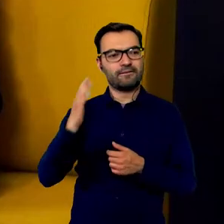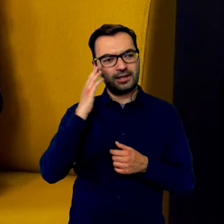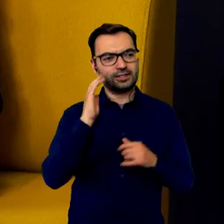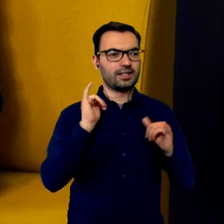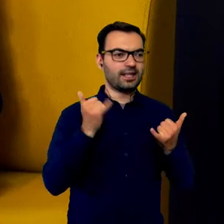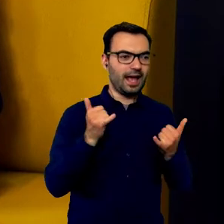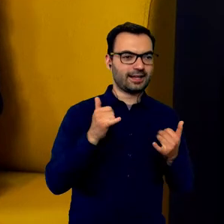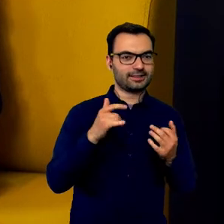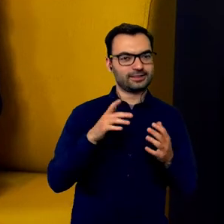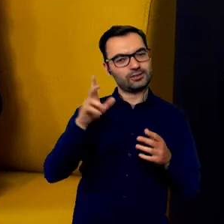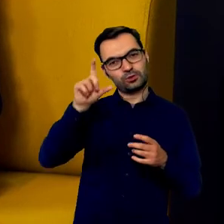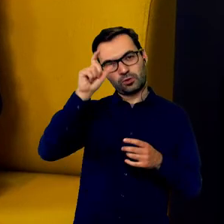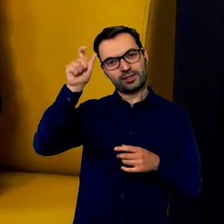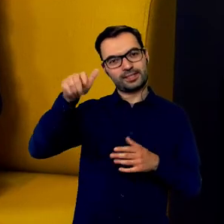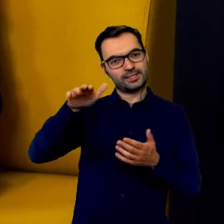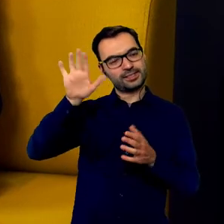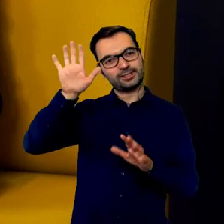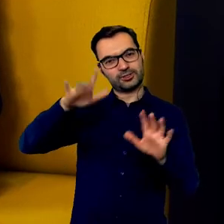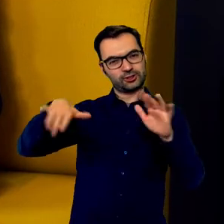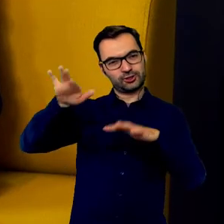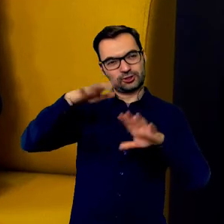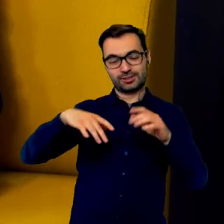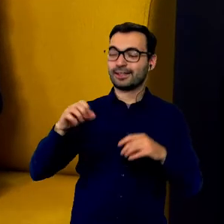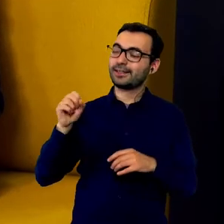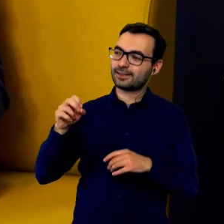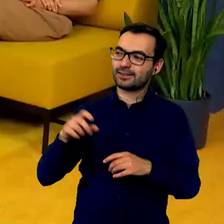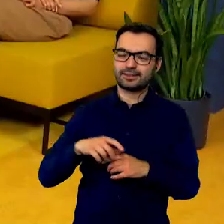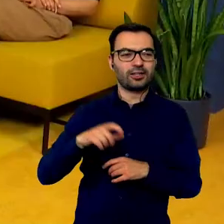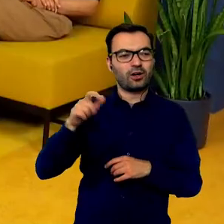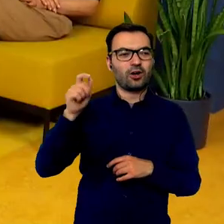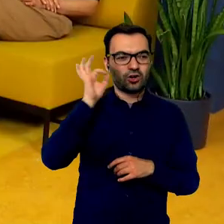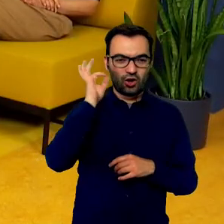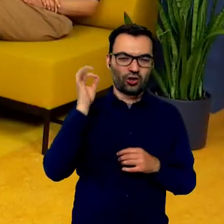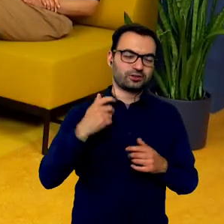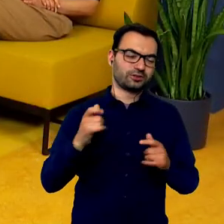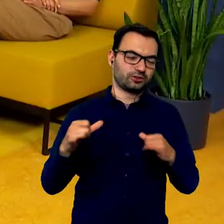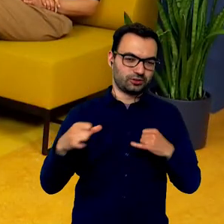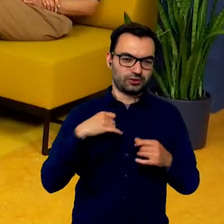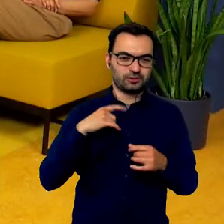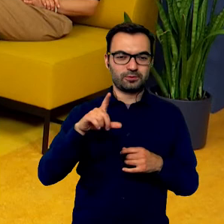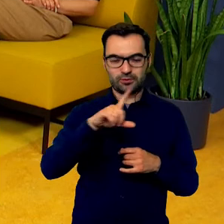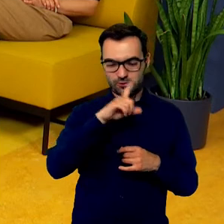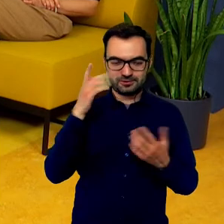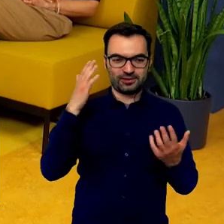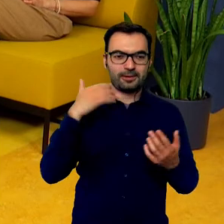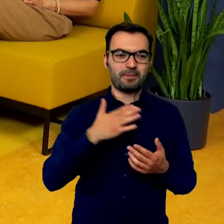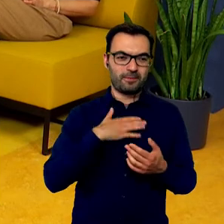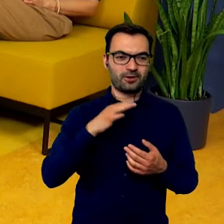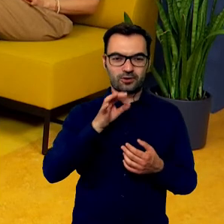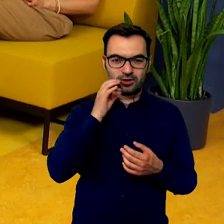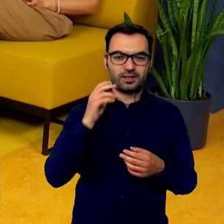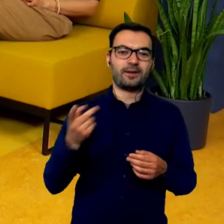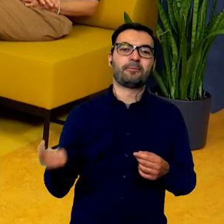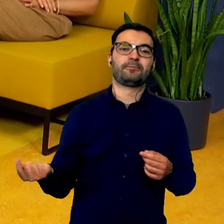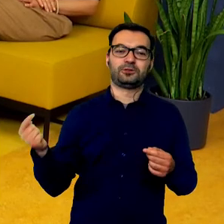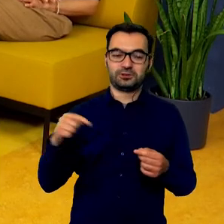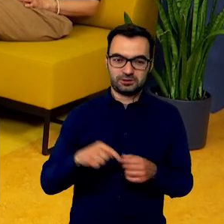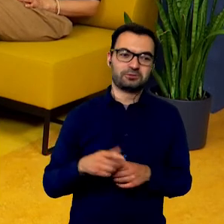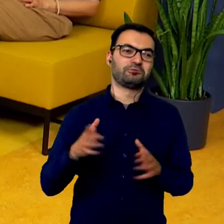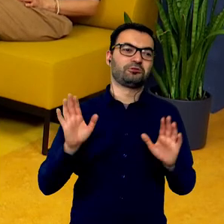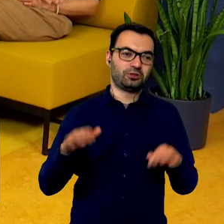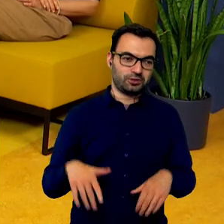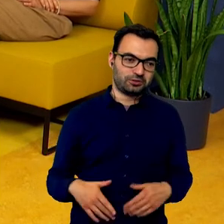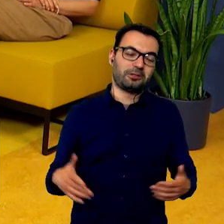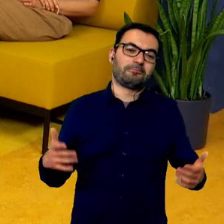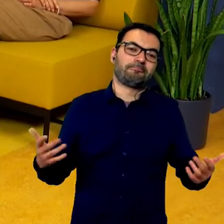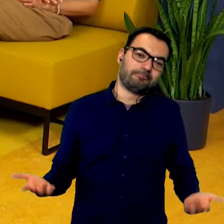jak ująć człowieka. Tak, doskonale. Koty rządzą ludźmi, wiem coś o tym, też żyjemy z kotem, który po prostu pewnego dnia wszedł,